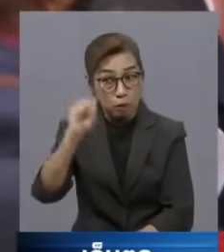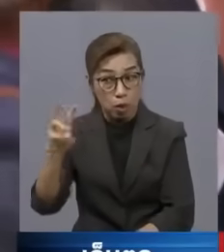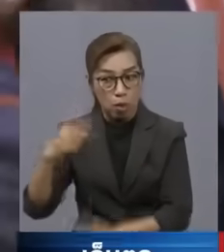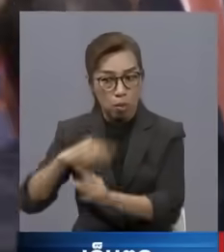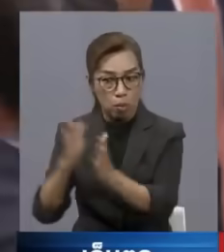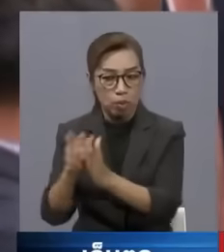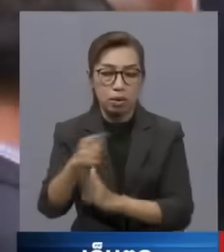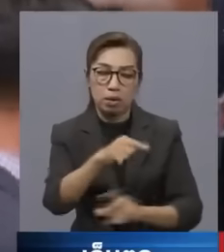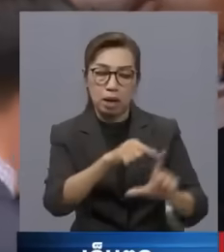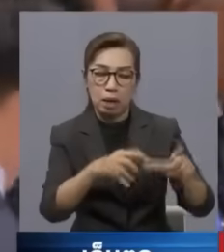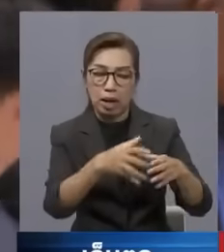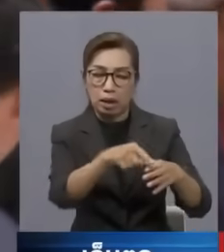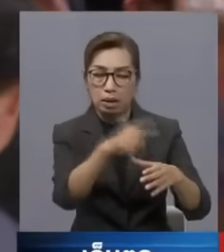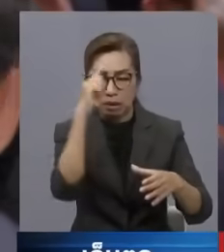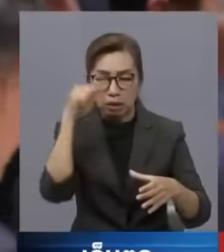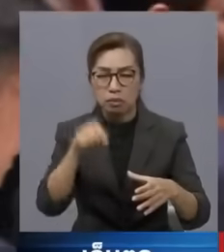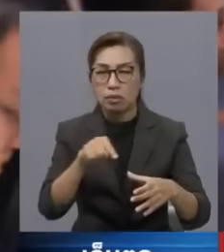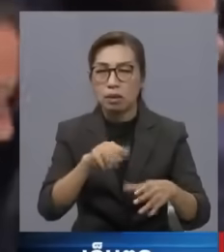ไกลและคณะ